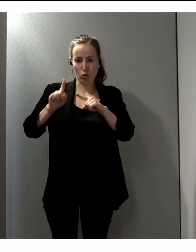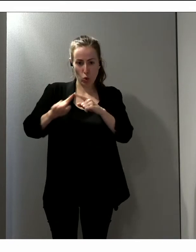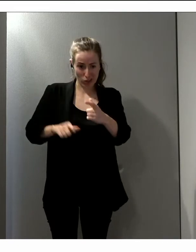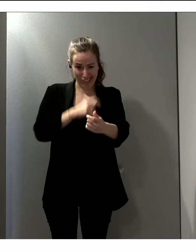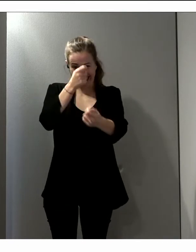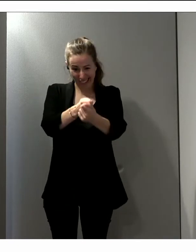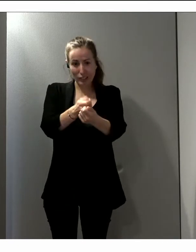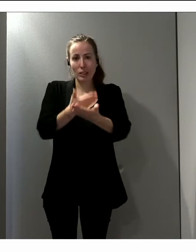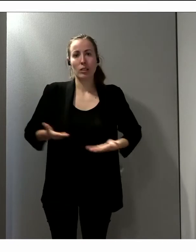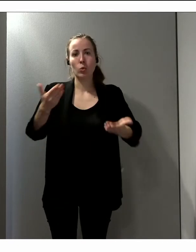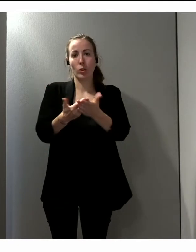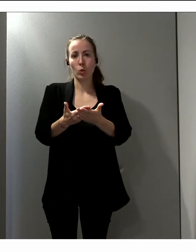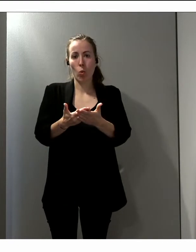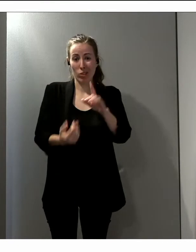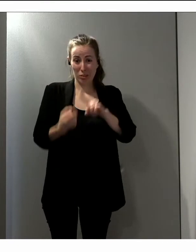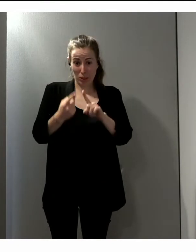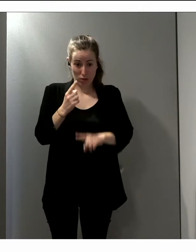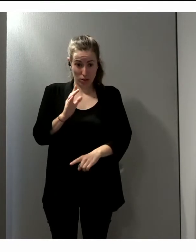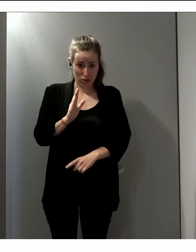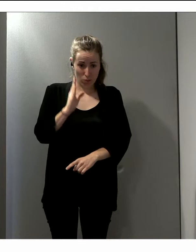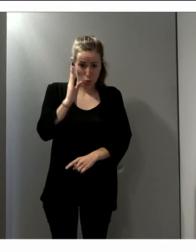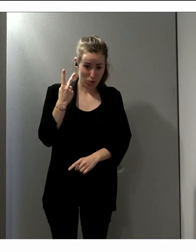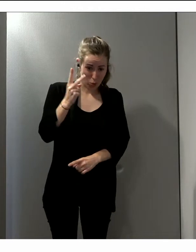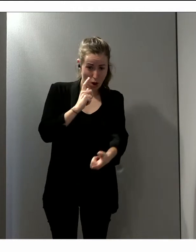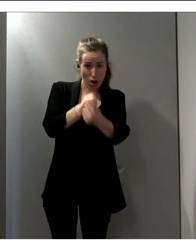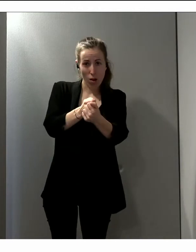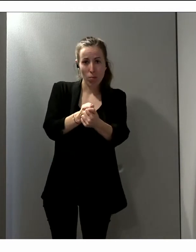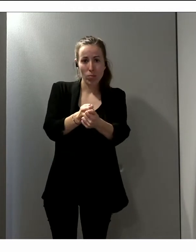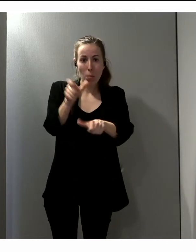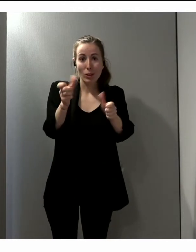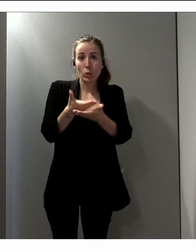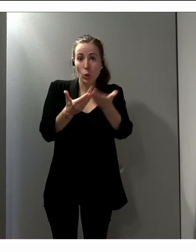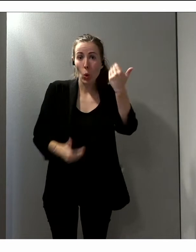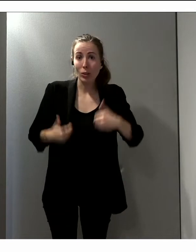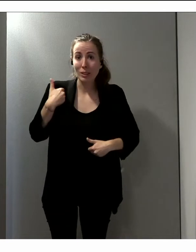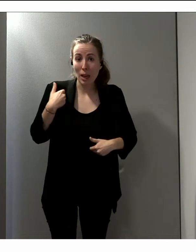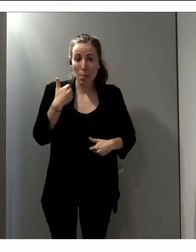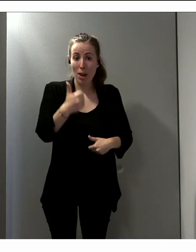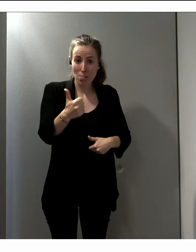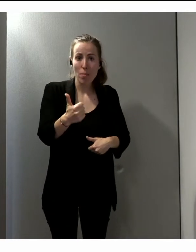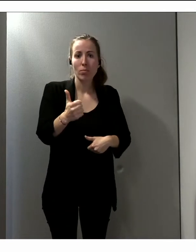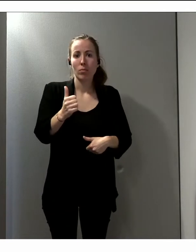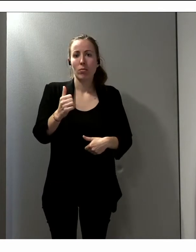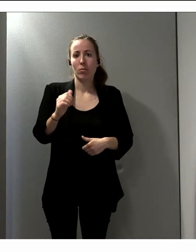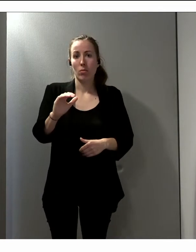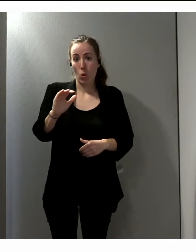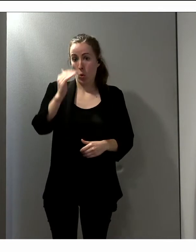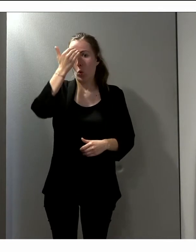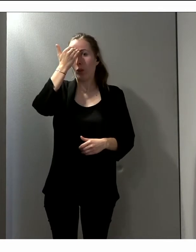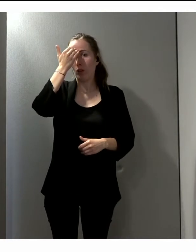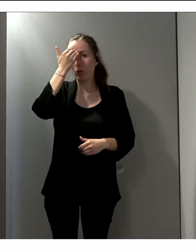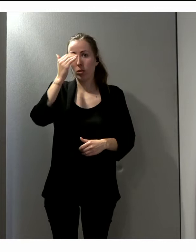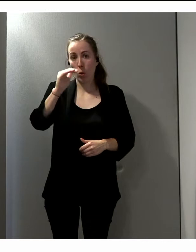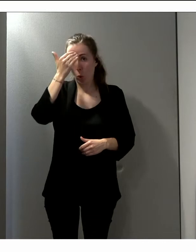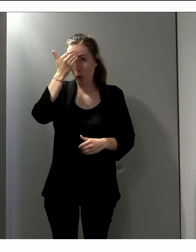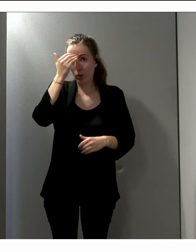réponses spécifiques pour permettre à ces personnes en situation de handicap qui ont une reconnaissance, qui peuvent